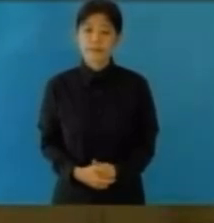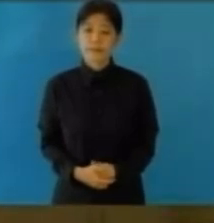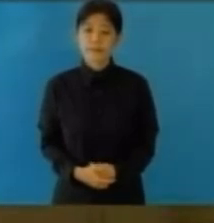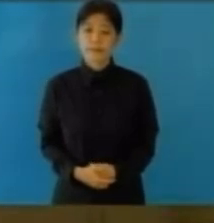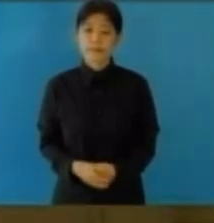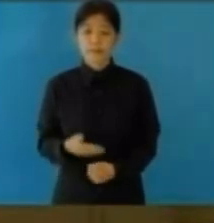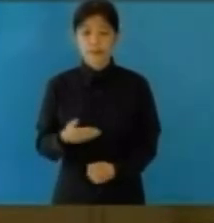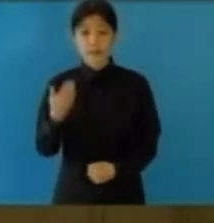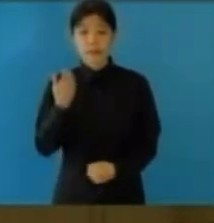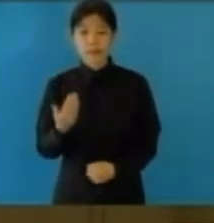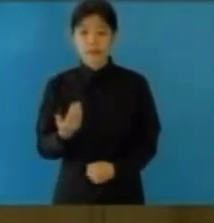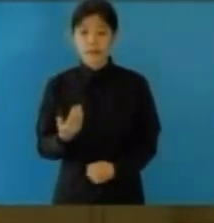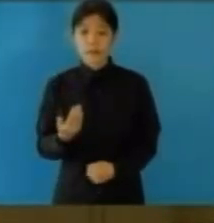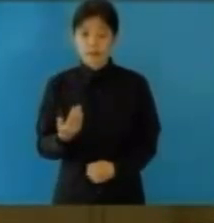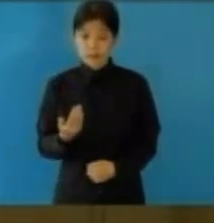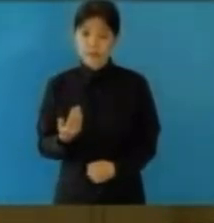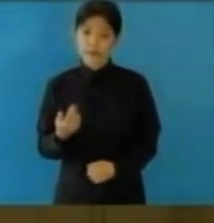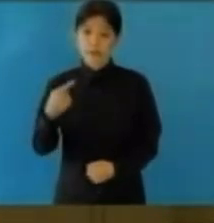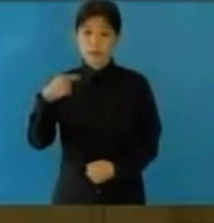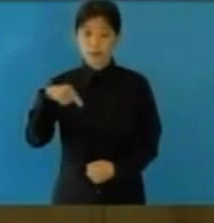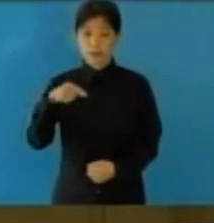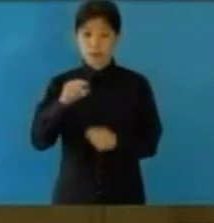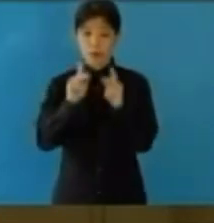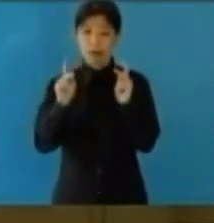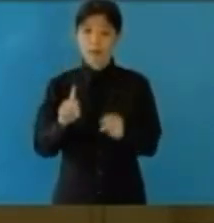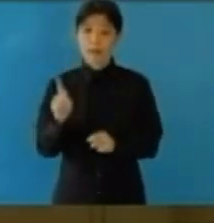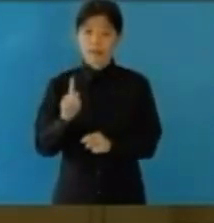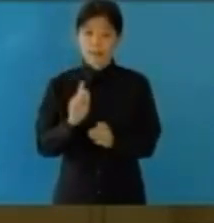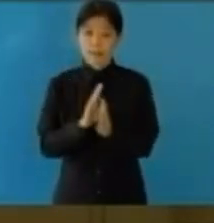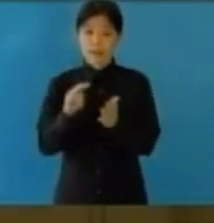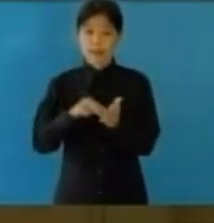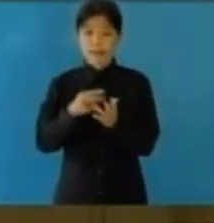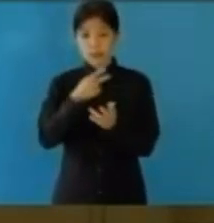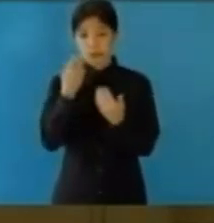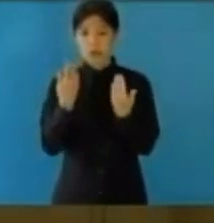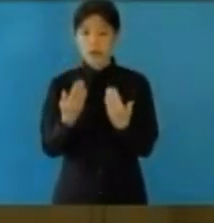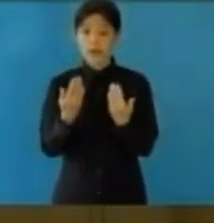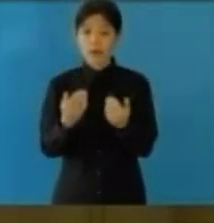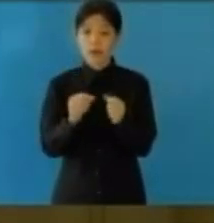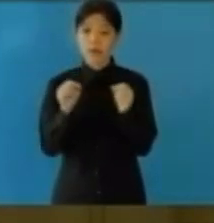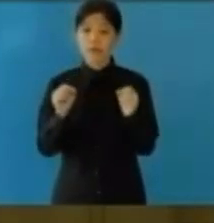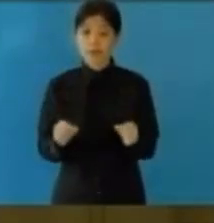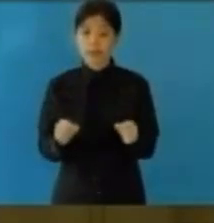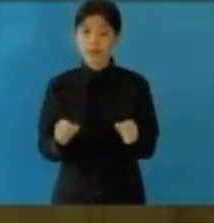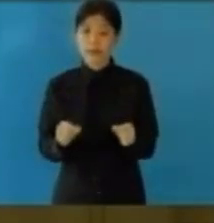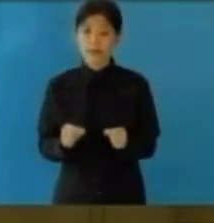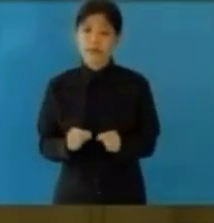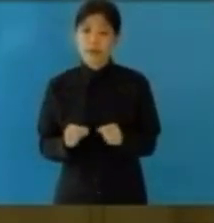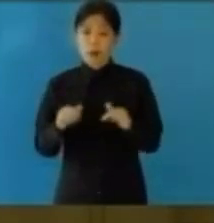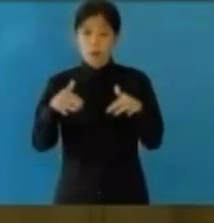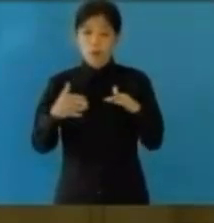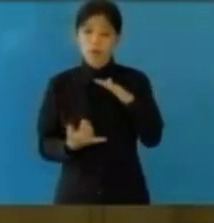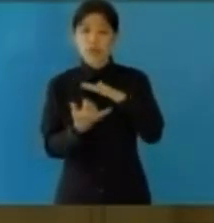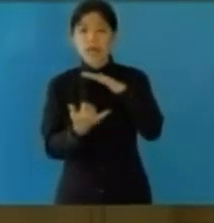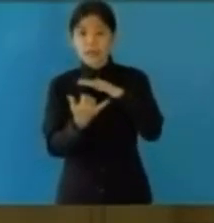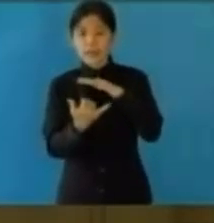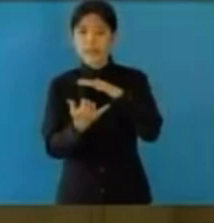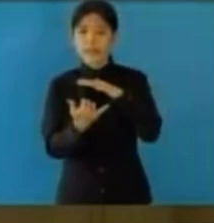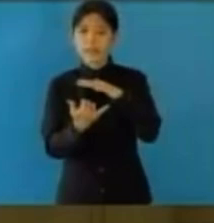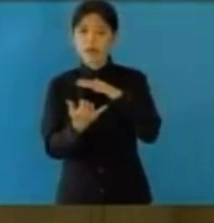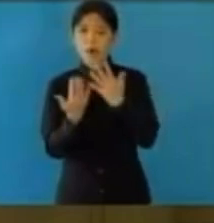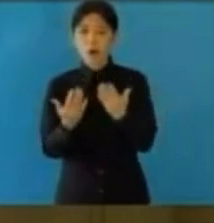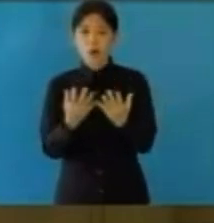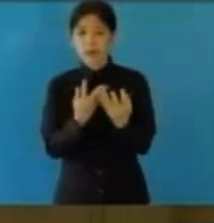次の質問です。教育における課題問題です。はじめに県立高等学校の募集定員についてですが、率直に募集定員に満たない高校数多くあります